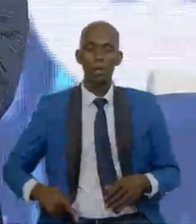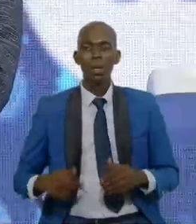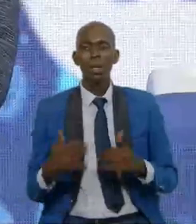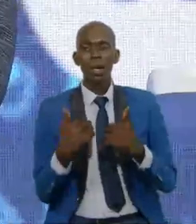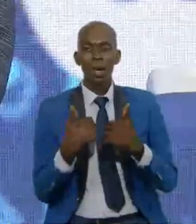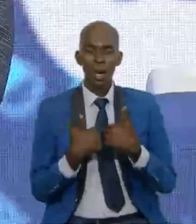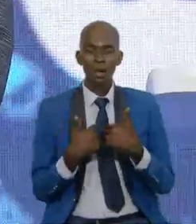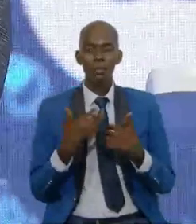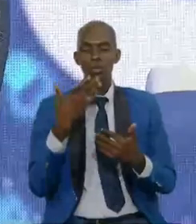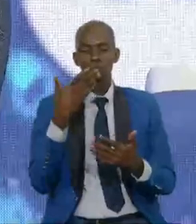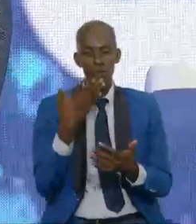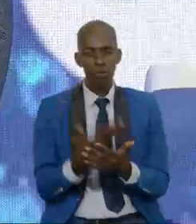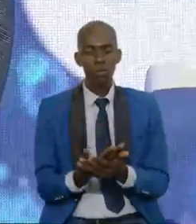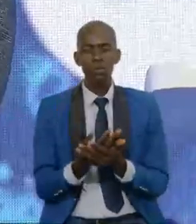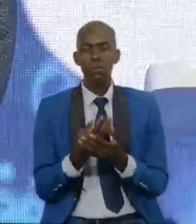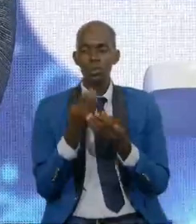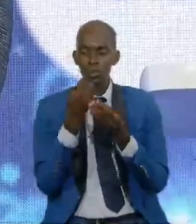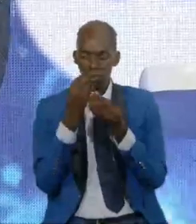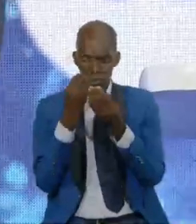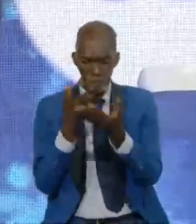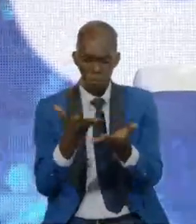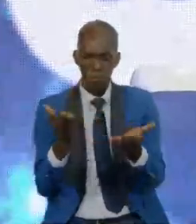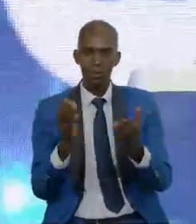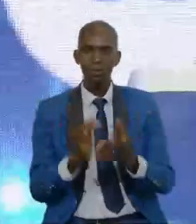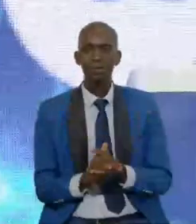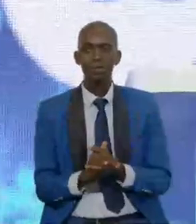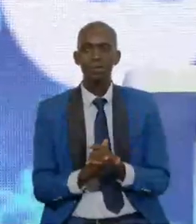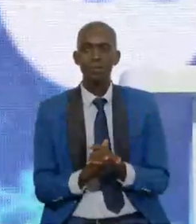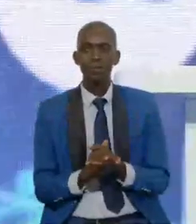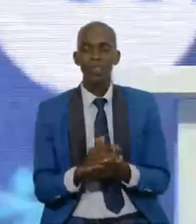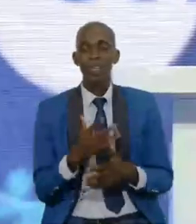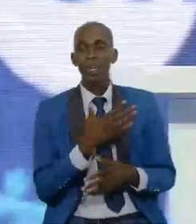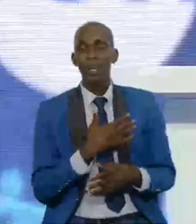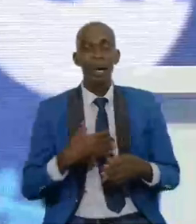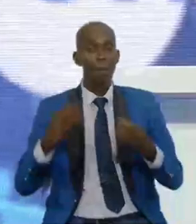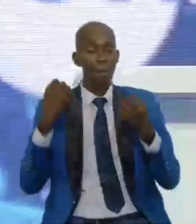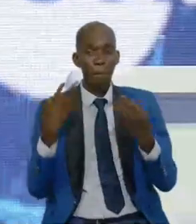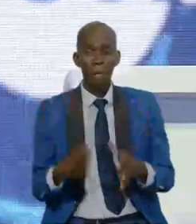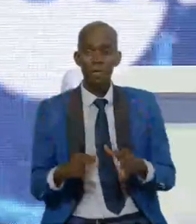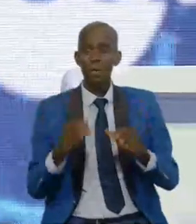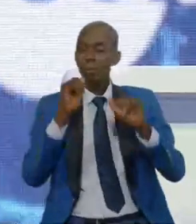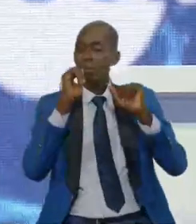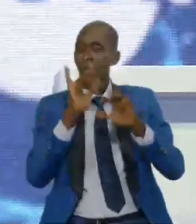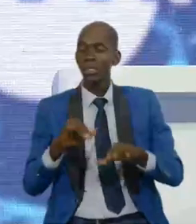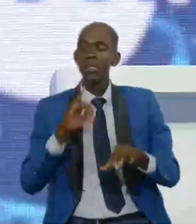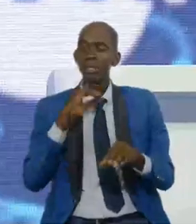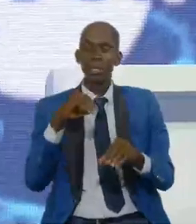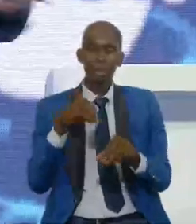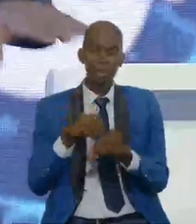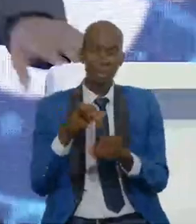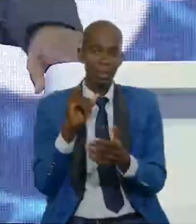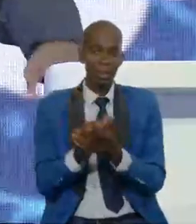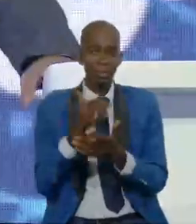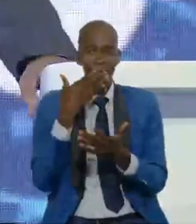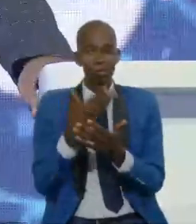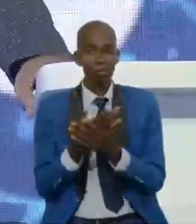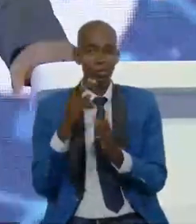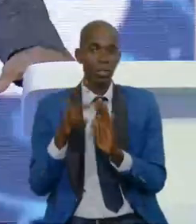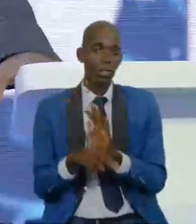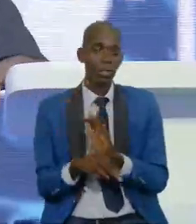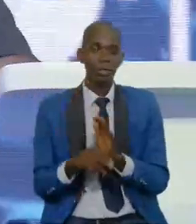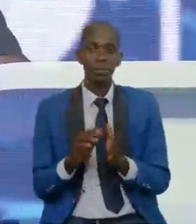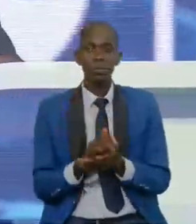goodness. Le prince a la bonté. And a lot of blessings Il y a beaucoup de bénédictions dans